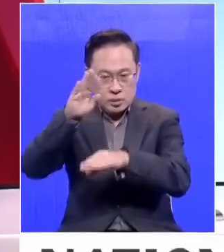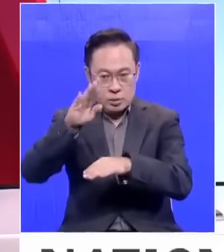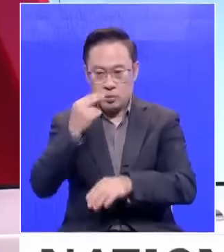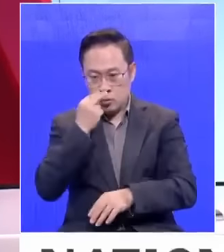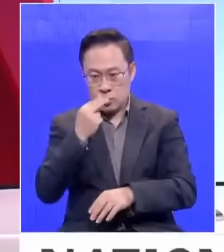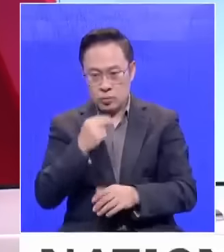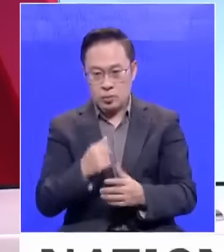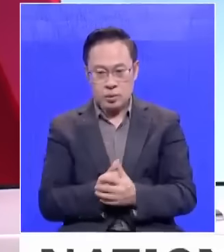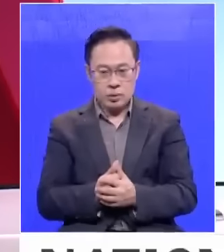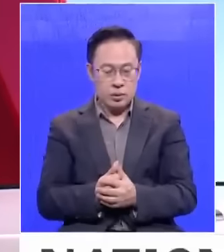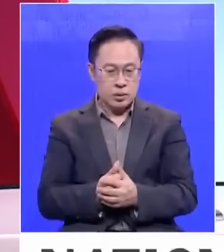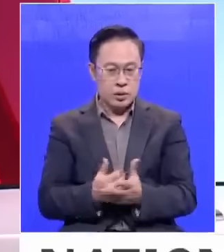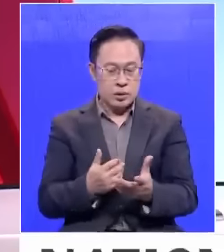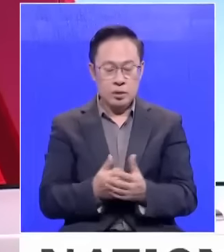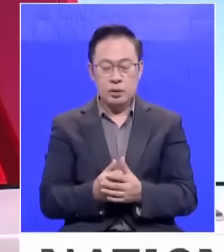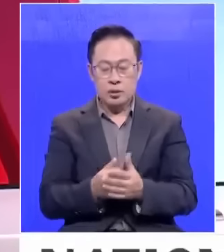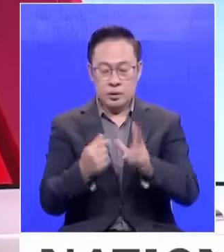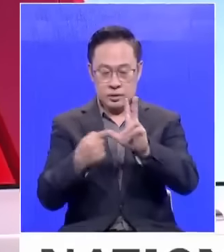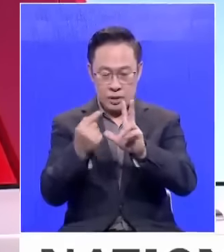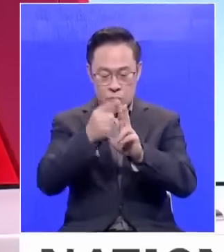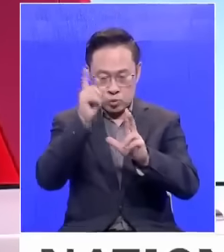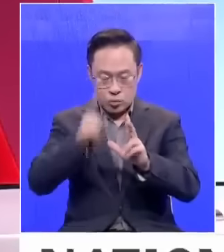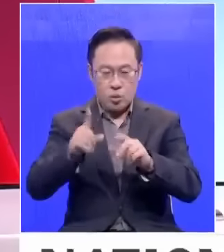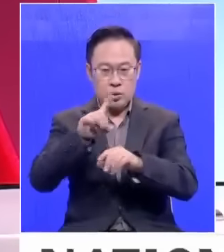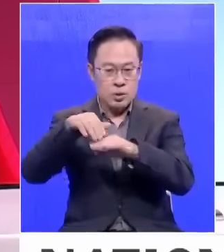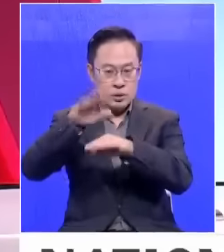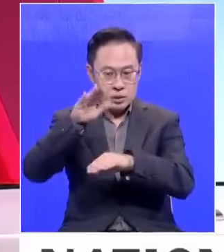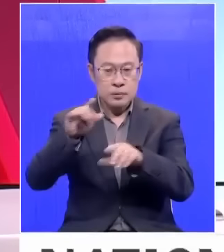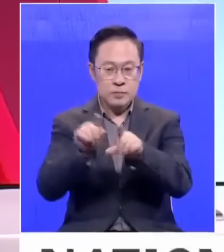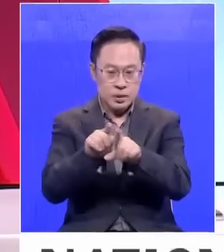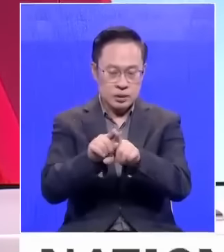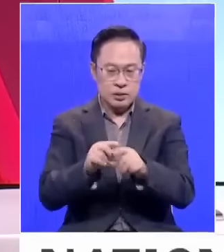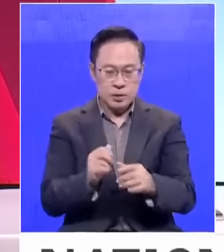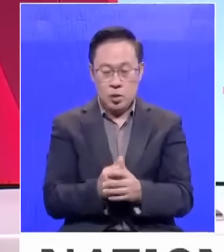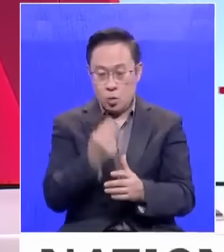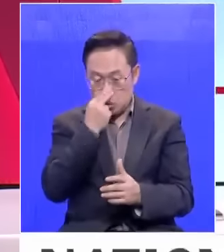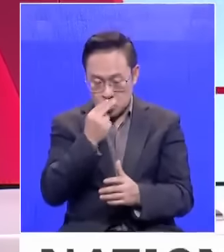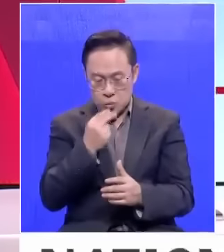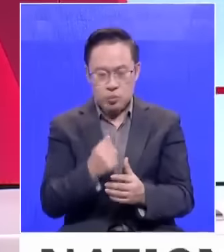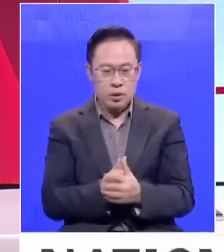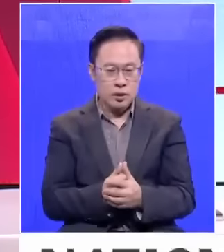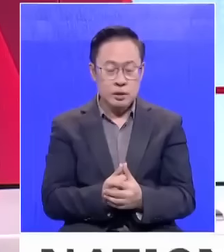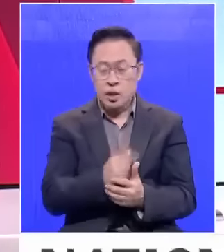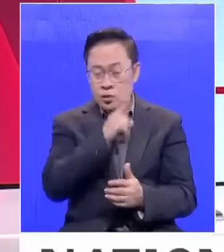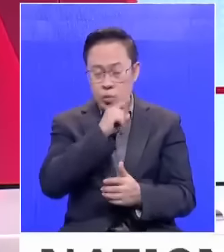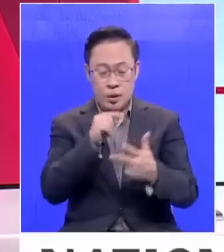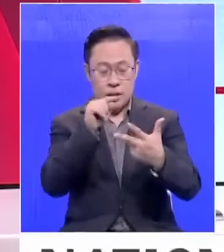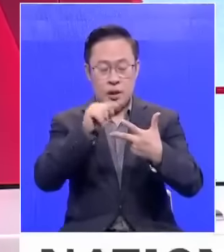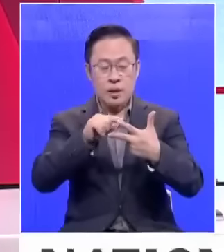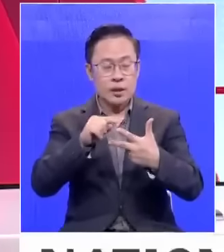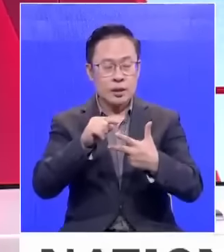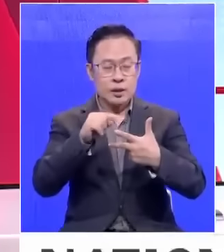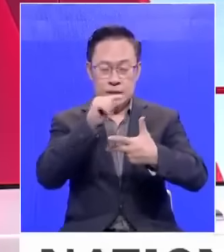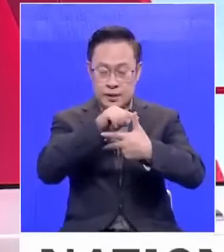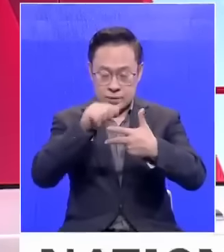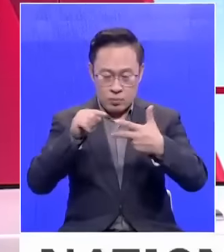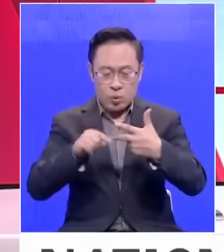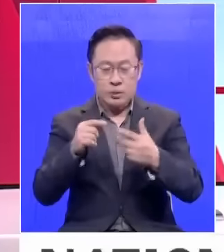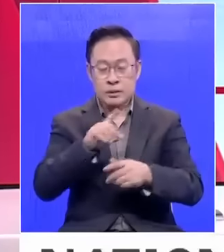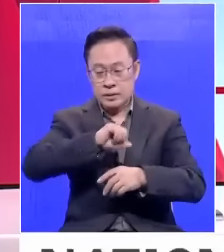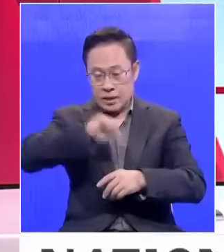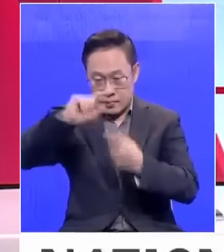2คนมันต้องเกินอันนี้คือถ้า3ปุ๊บต้องเกินกึ่งหนึ่งแล้วอย่างที่บอกไปครับว่าก็วันก่อนก็พูดคุยกับคอการเมืองหลาย